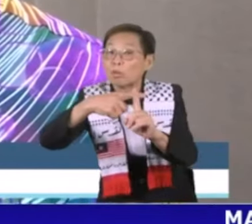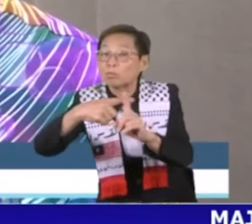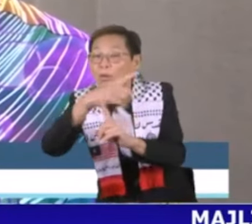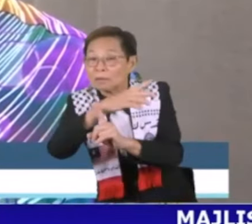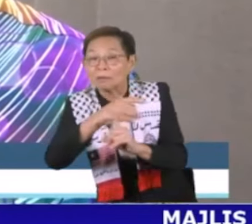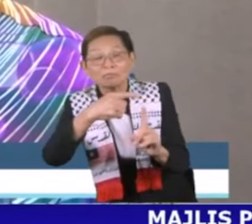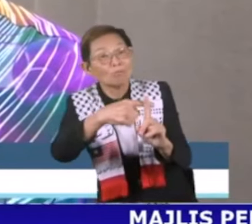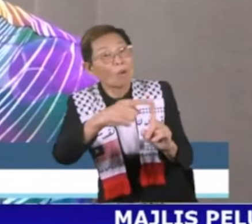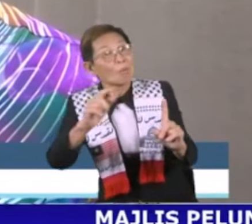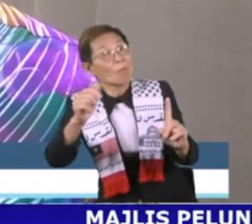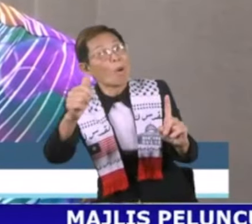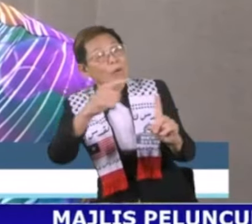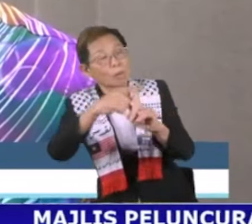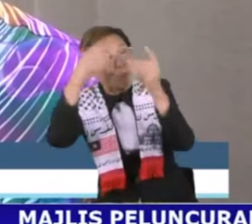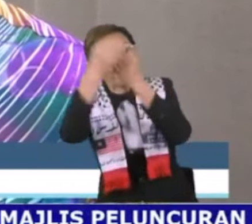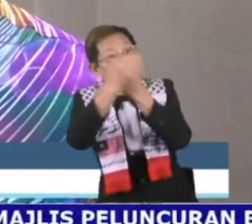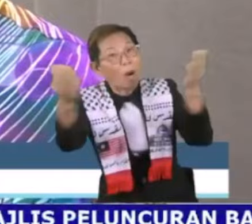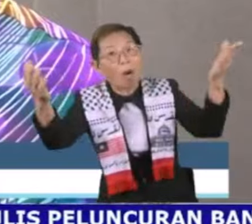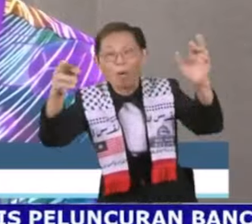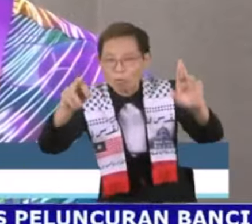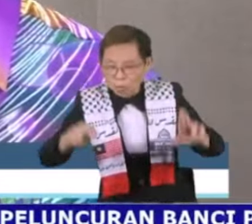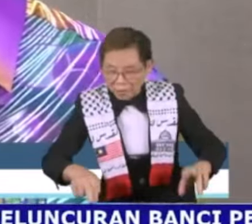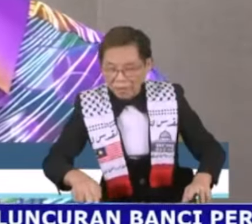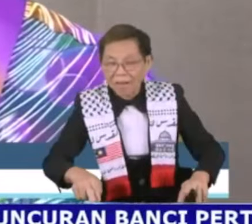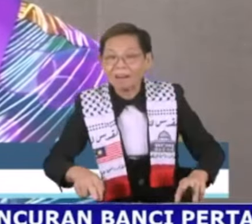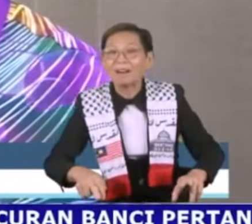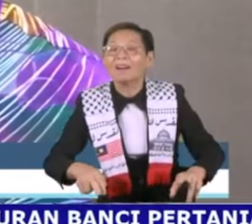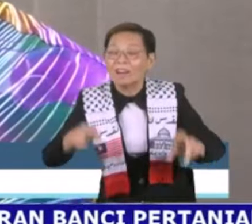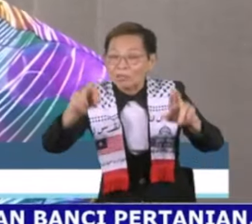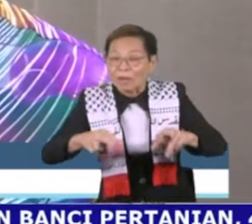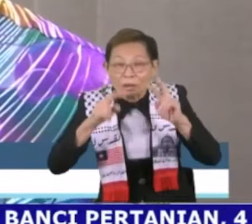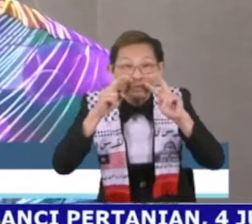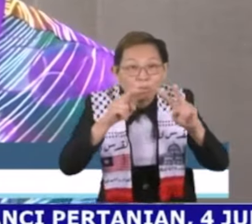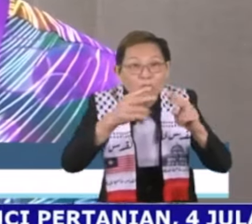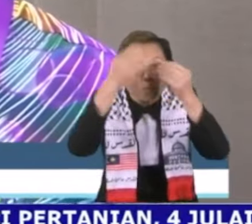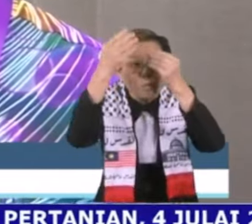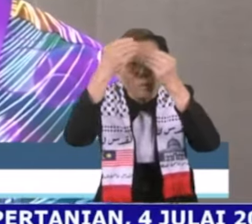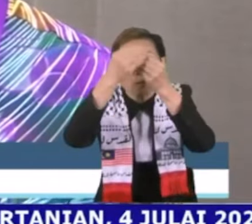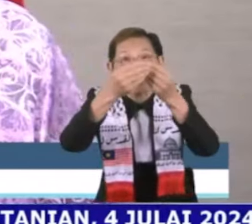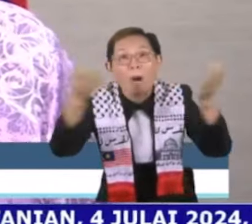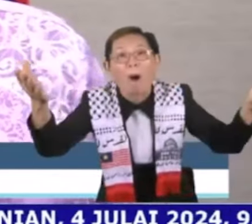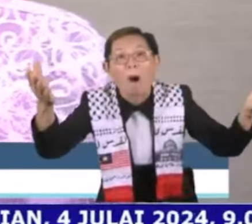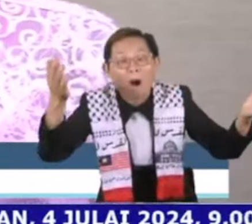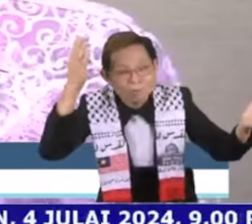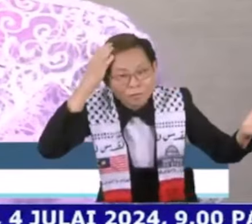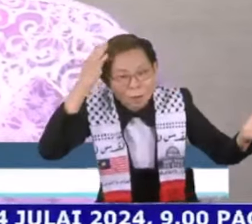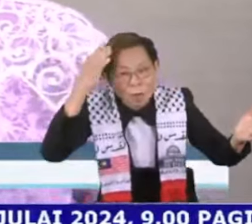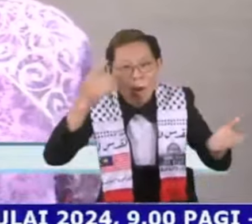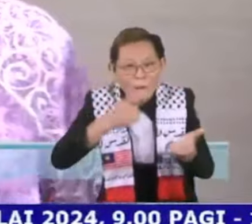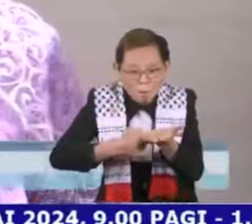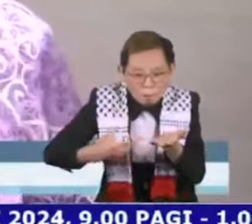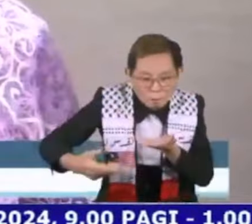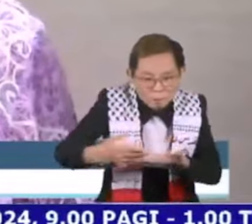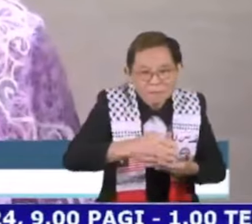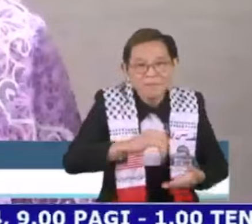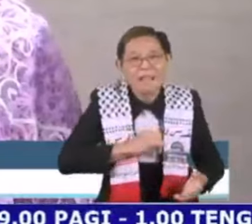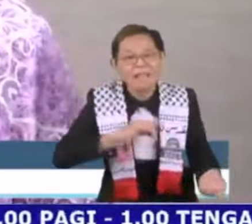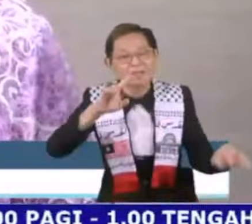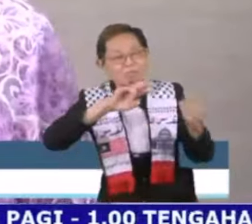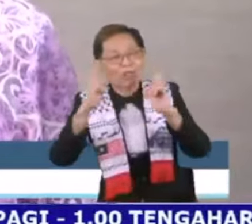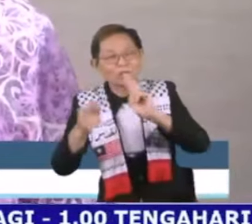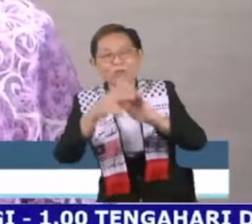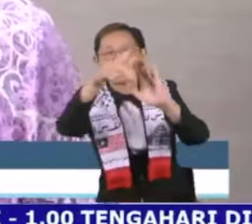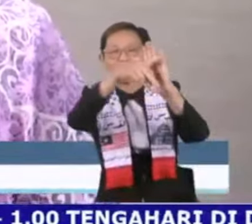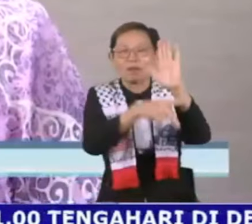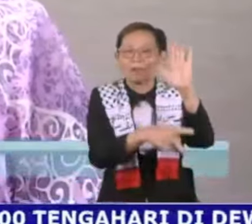memberikan maklumat kepada rakyat yang menonton perbahasan ini. Saya rasa ini adalah reformasi parlimen